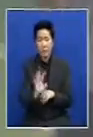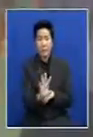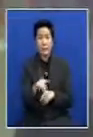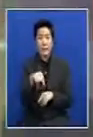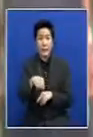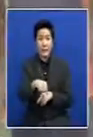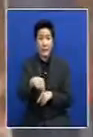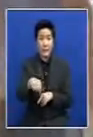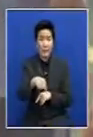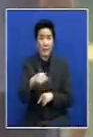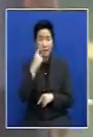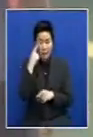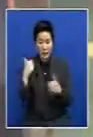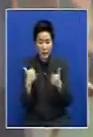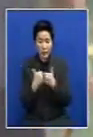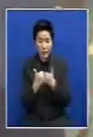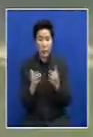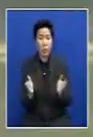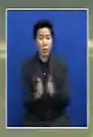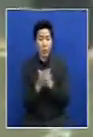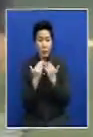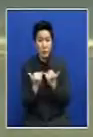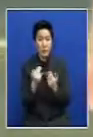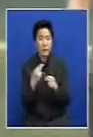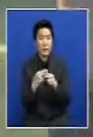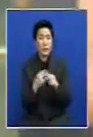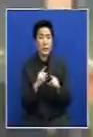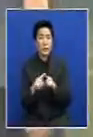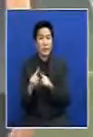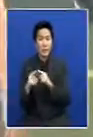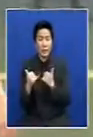าลาสโกนะครับลงปั้นเกมร่วมกับเอเดนฮาซารวมไปถึงกวินเดบล